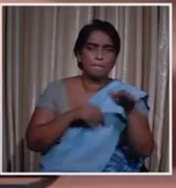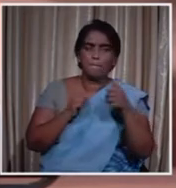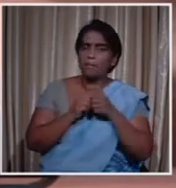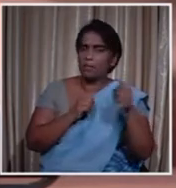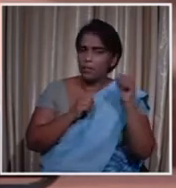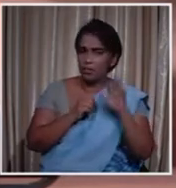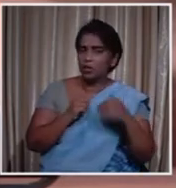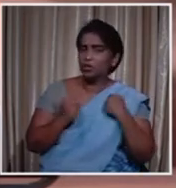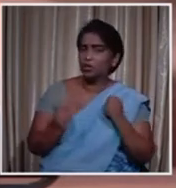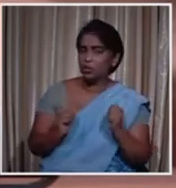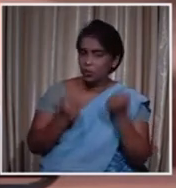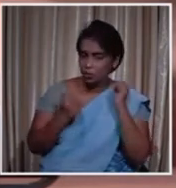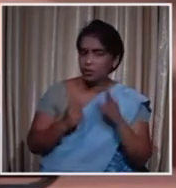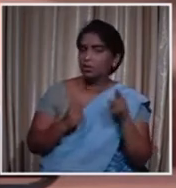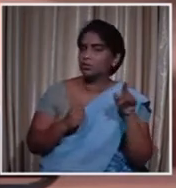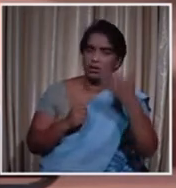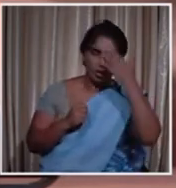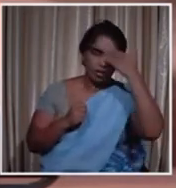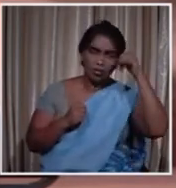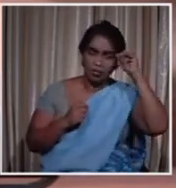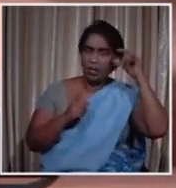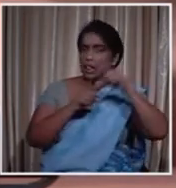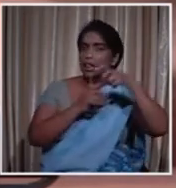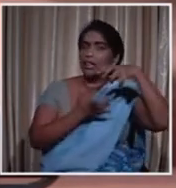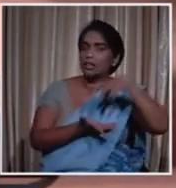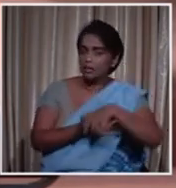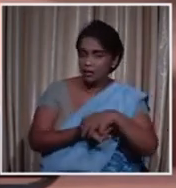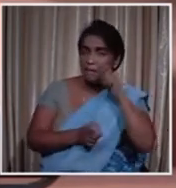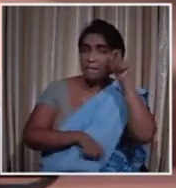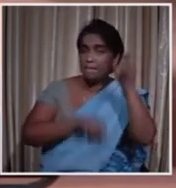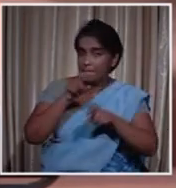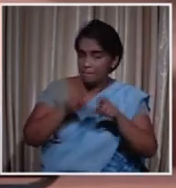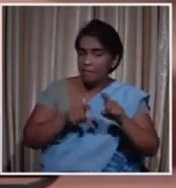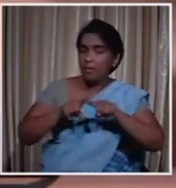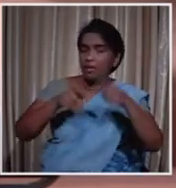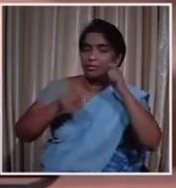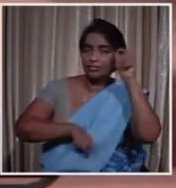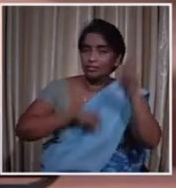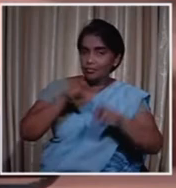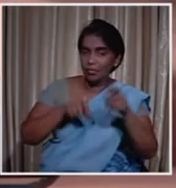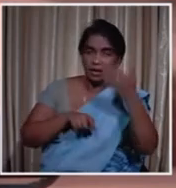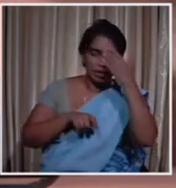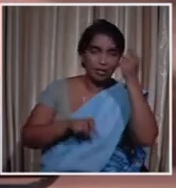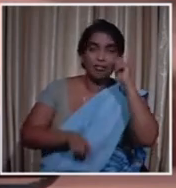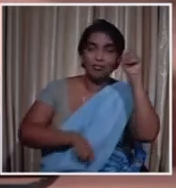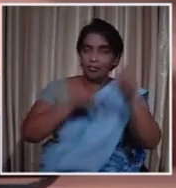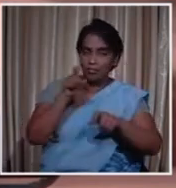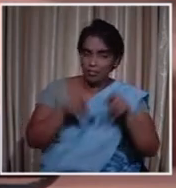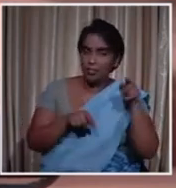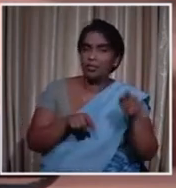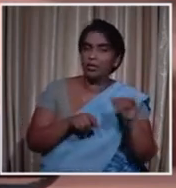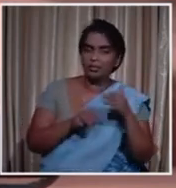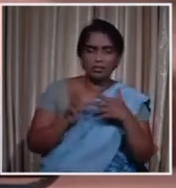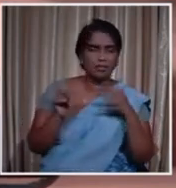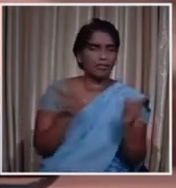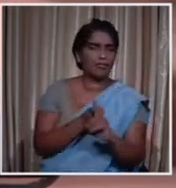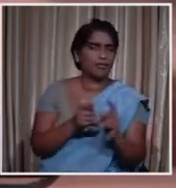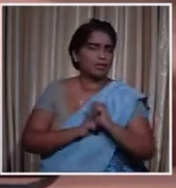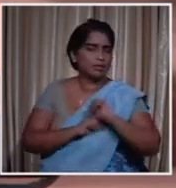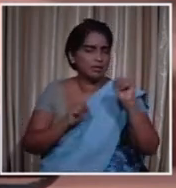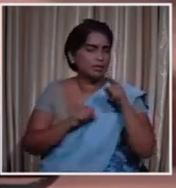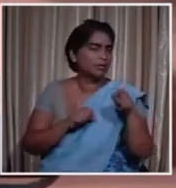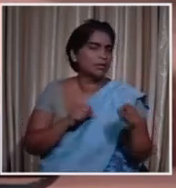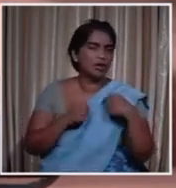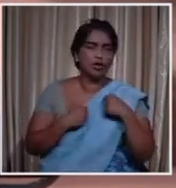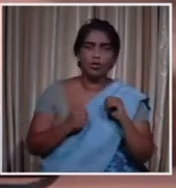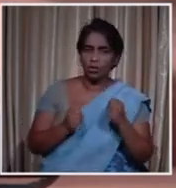பொழுது முல்லைத்தீவு மாவட்டத்தைச் சேர்ந்தவர்கள் ஏனைய மாவட்டங்களில் இருந்து சென்ற தமிழர்கள் அங்கே ஒரு போராட்டத்தை நடாத்தி அதனை தடுத்திருக்கிறார்கள். கௌரவ